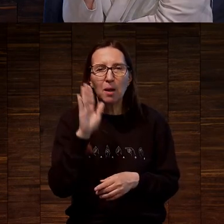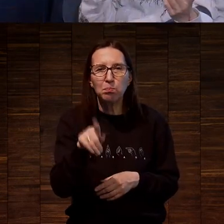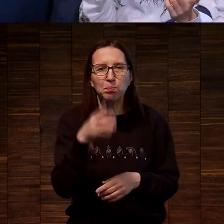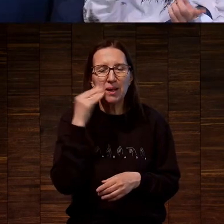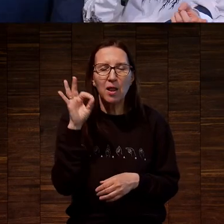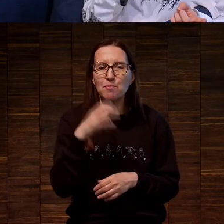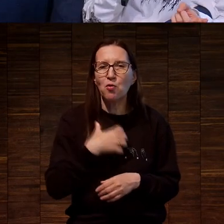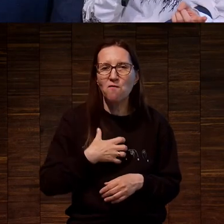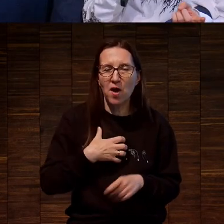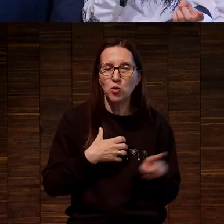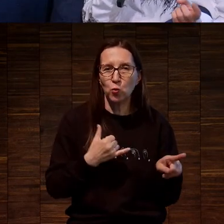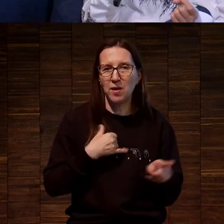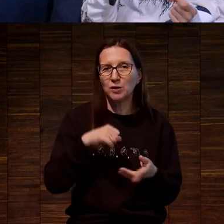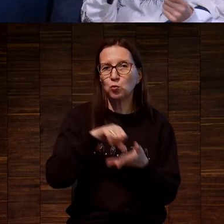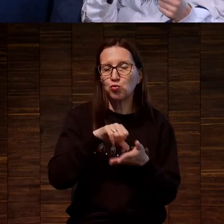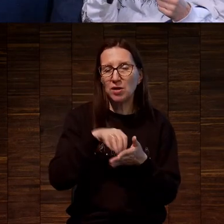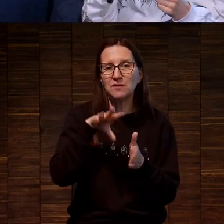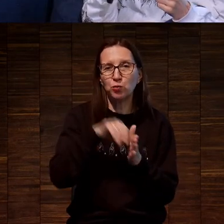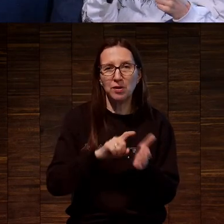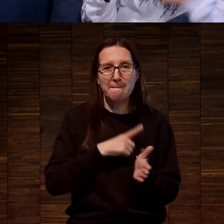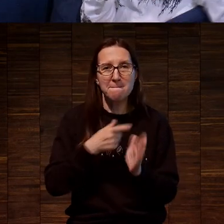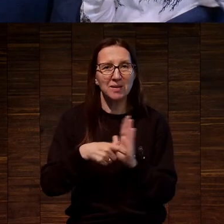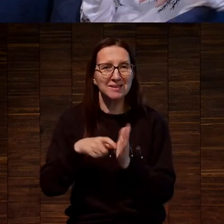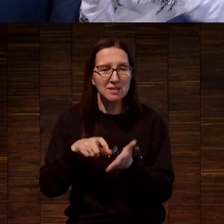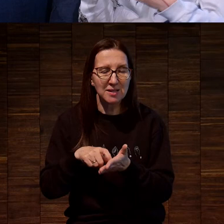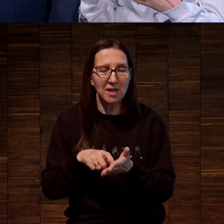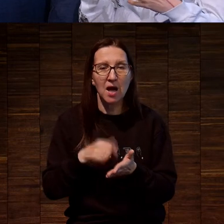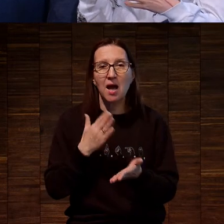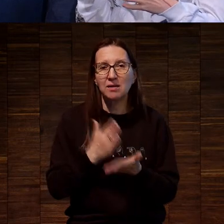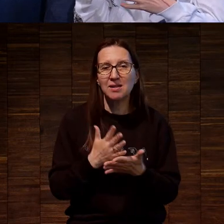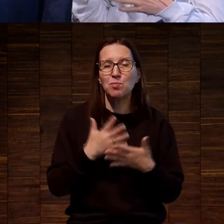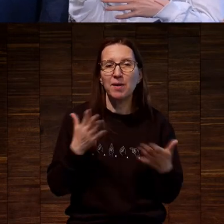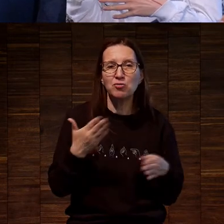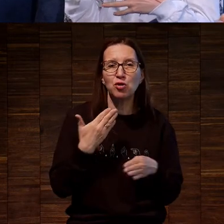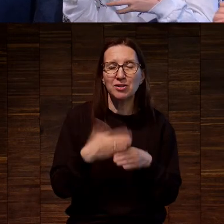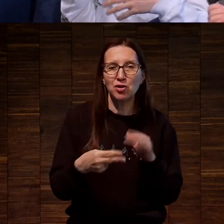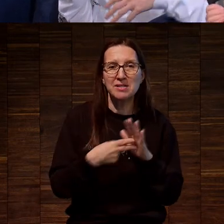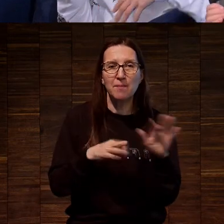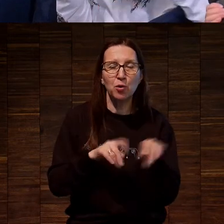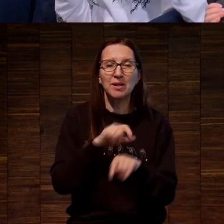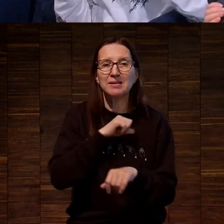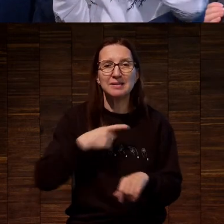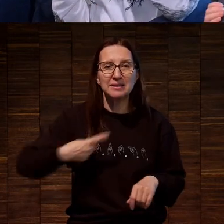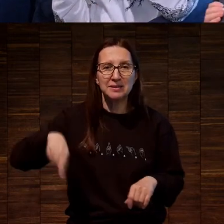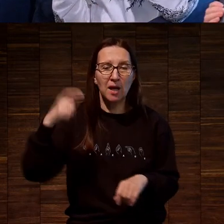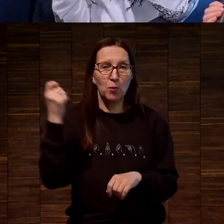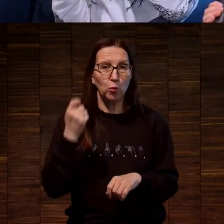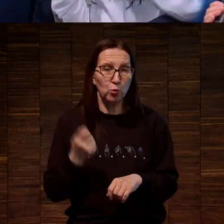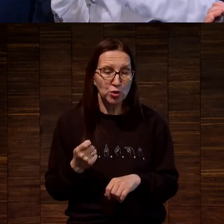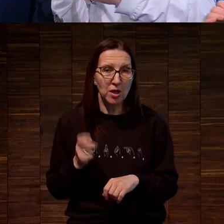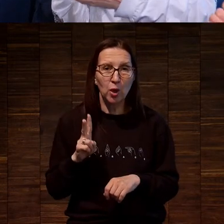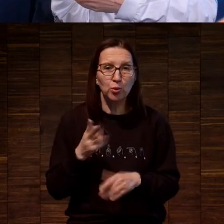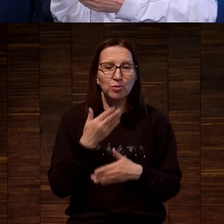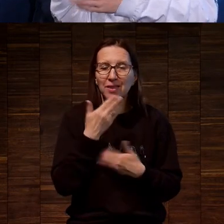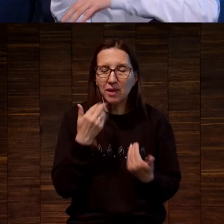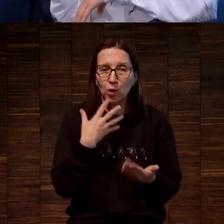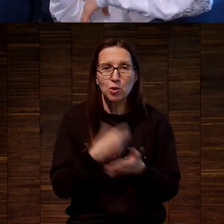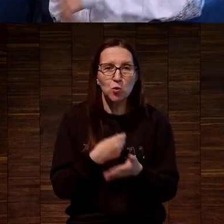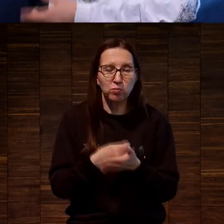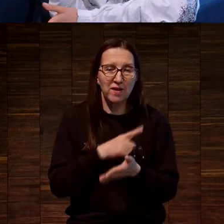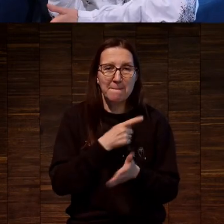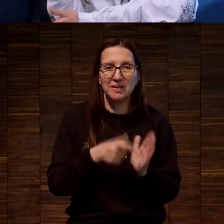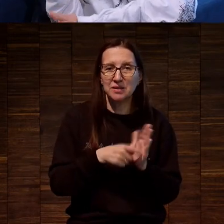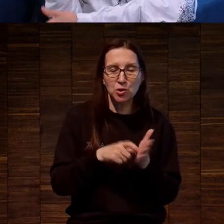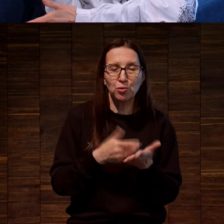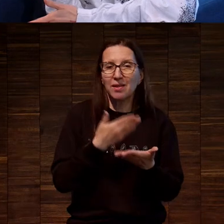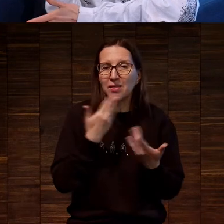нас же участвуют не только мастерские, а то, что у нас есть такая большая часть проекта, что художники, которые не имеют свою мастерскую или не